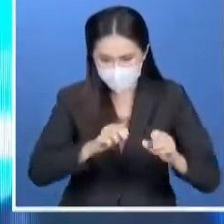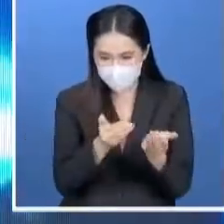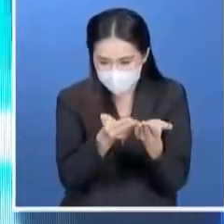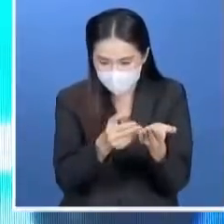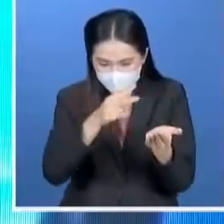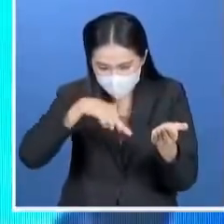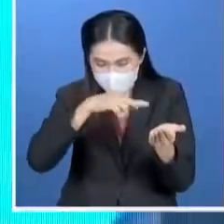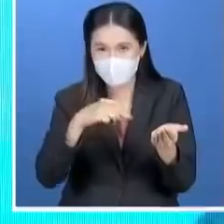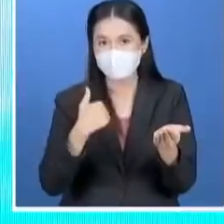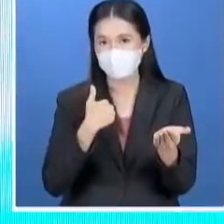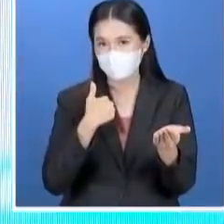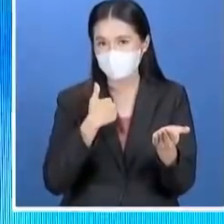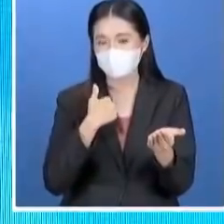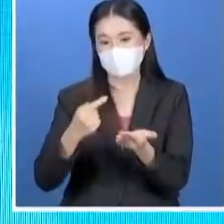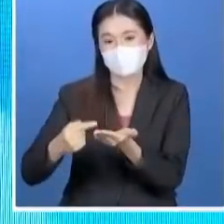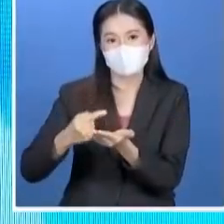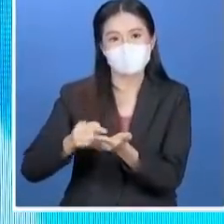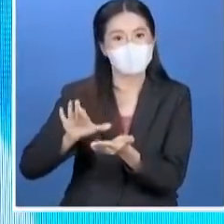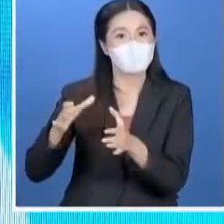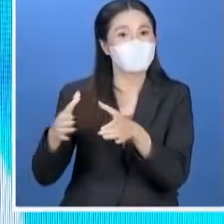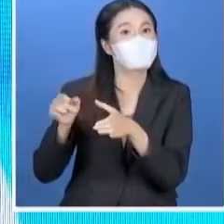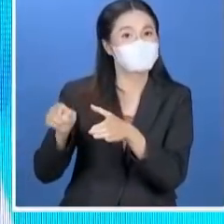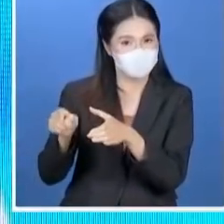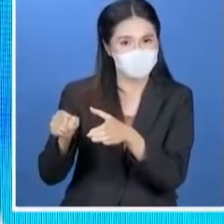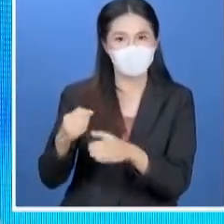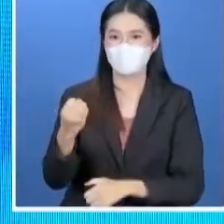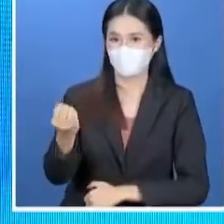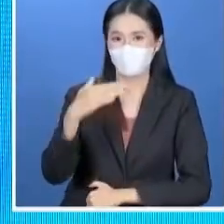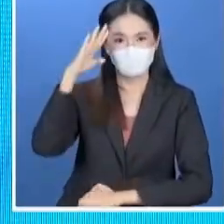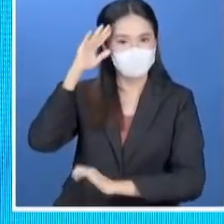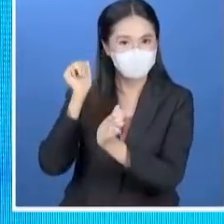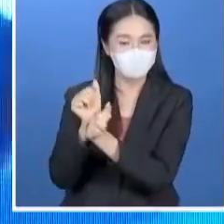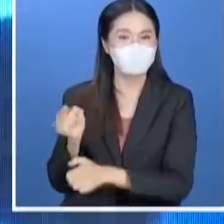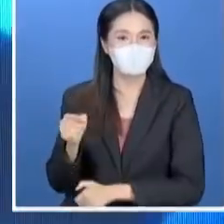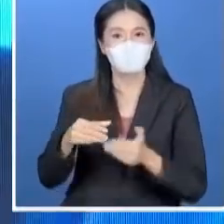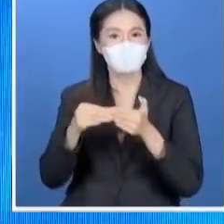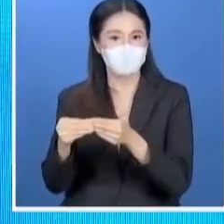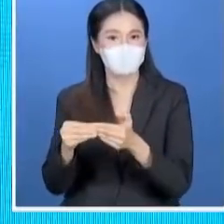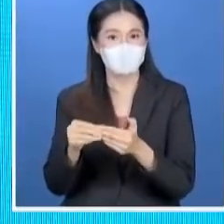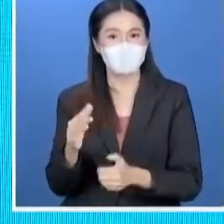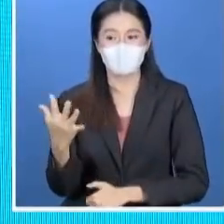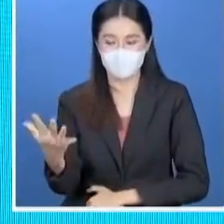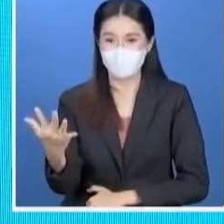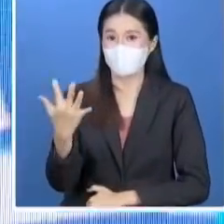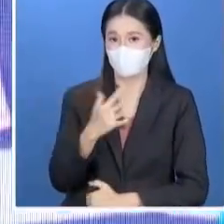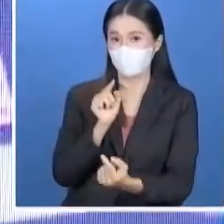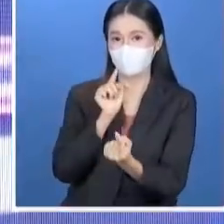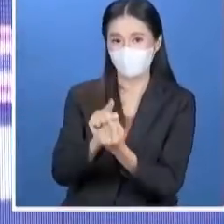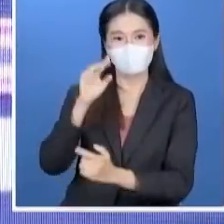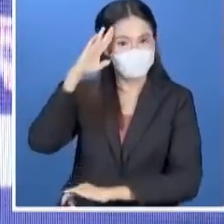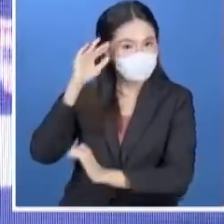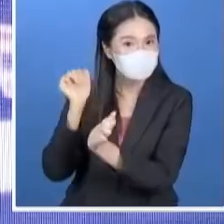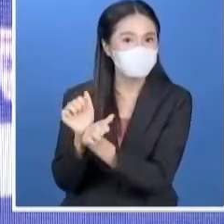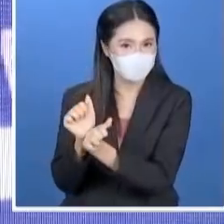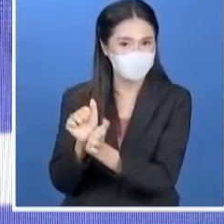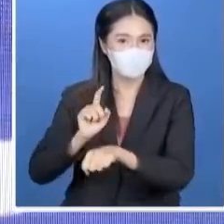อู่เรืออยู่นั้นได้มีที่ปรึกษาของกลุ่มคนบนเรือแจ้งกับเจ้าหน้าที่ตำรวจว่าจะพาทั้ง5คนบนเรือมาพบพนักงานสอบส